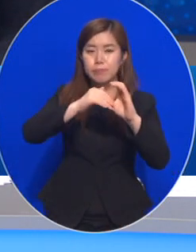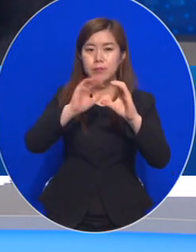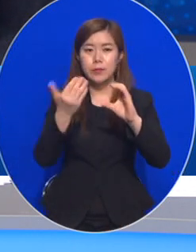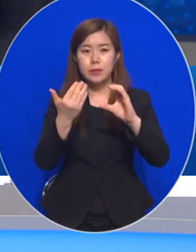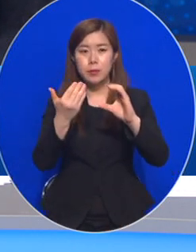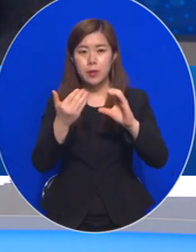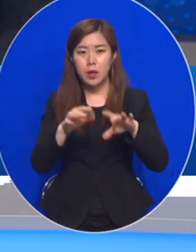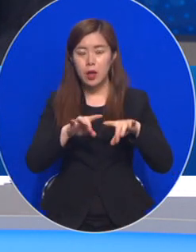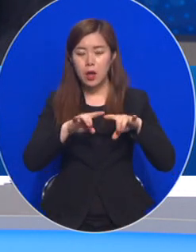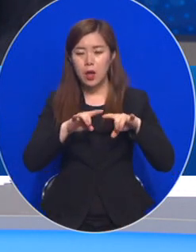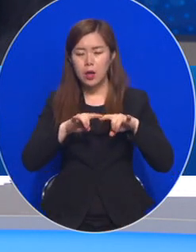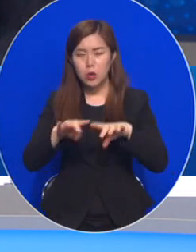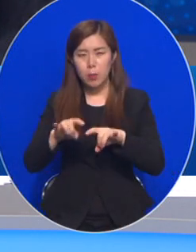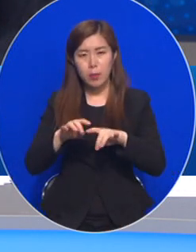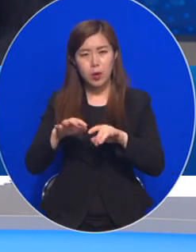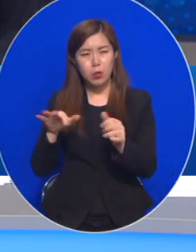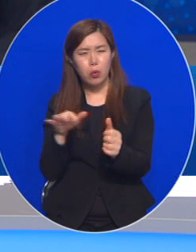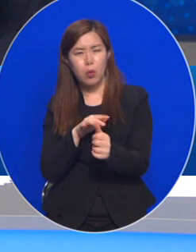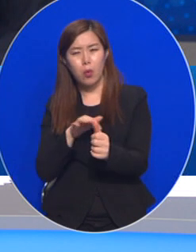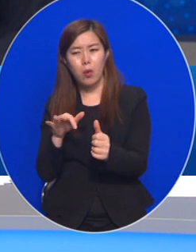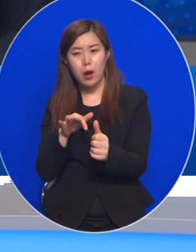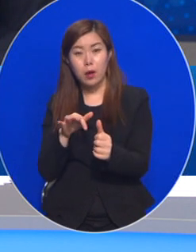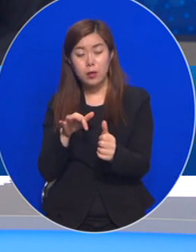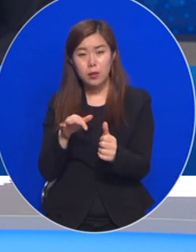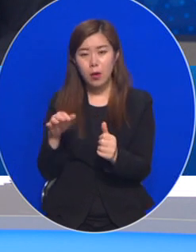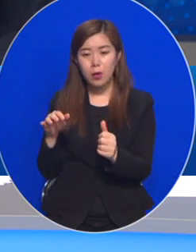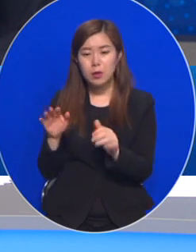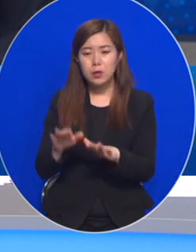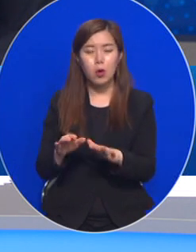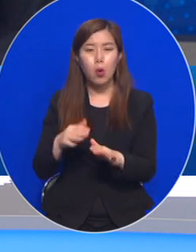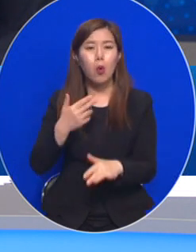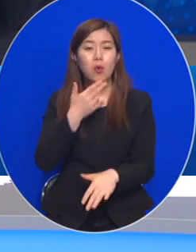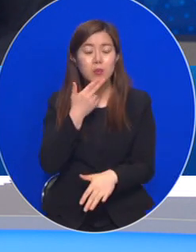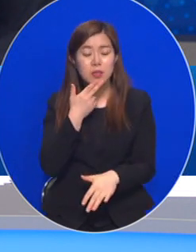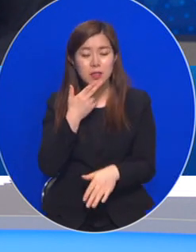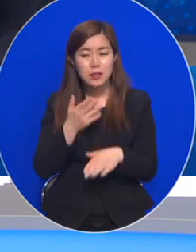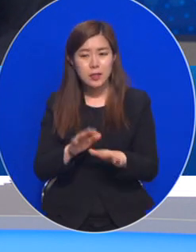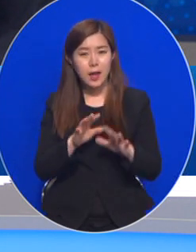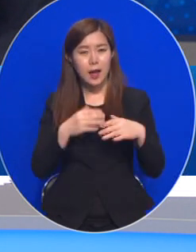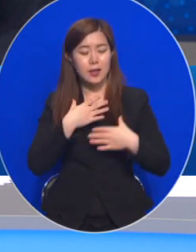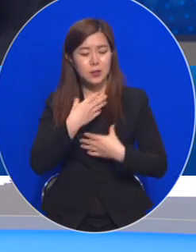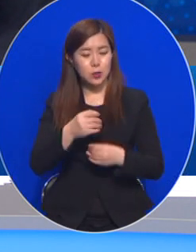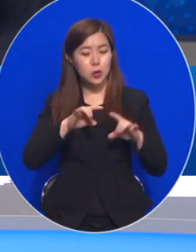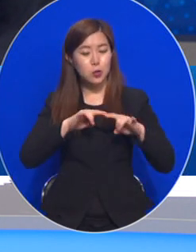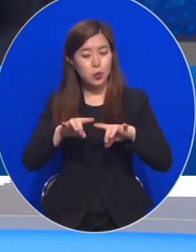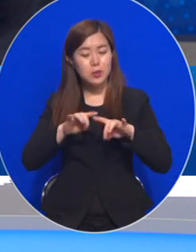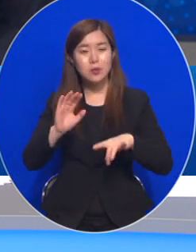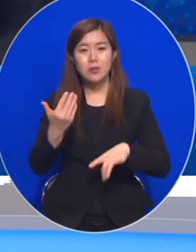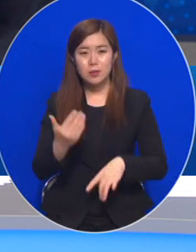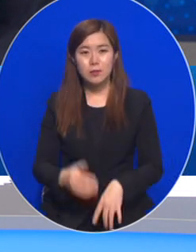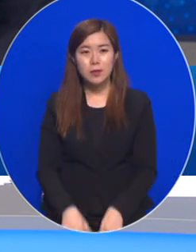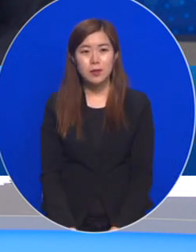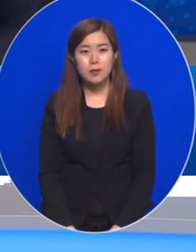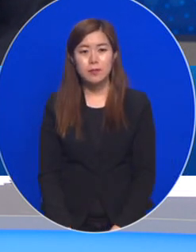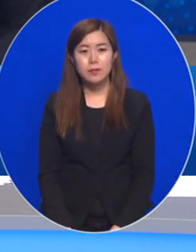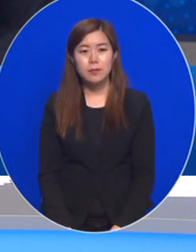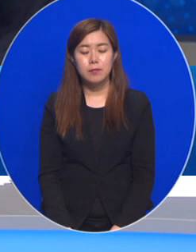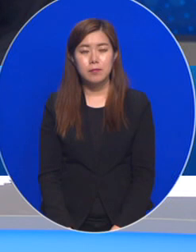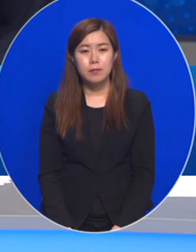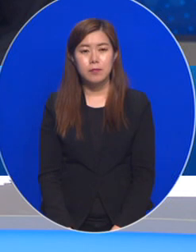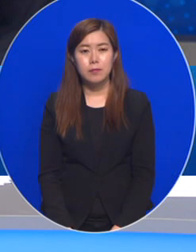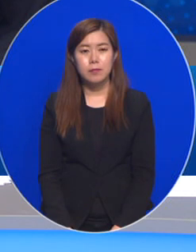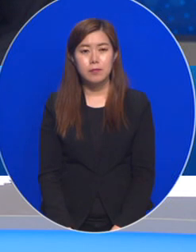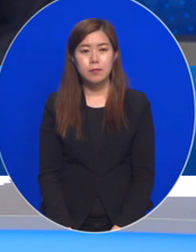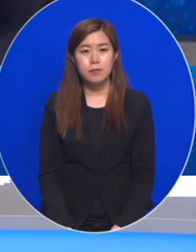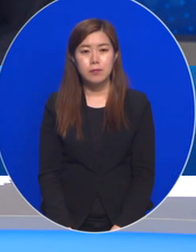을 피해서 통신을 안정적으로 지속하게 됐는데요 우리 군에 대해 전자전 능력이 크게 향상 될 전망입니다